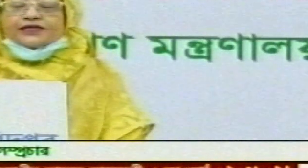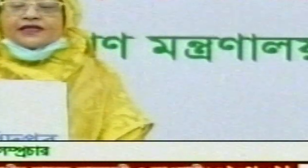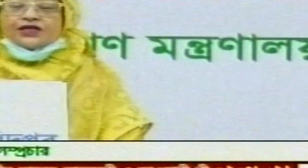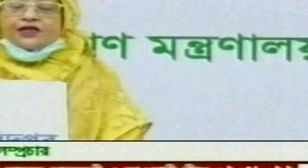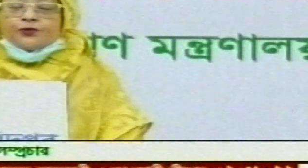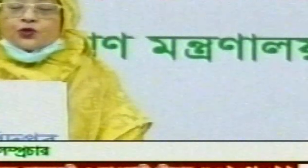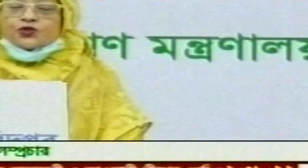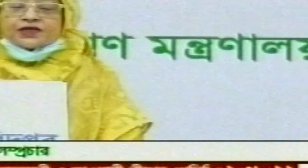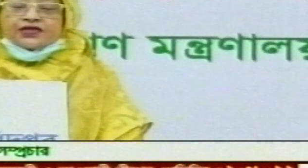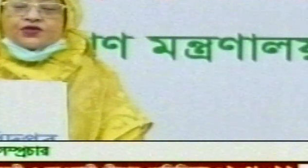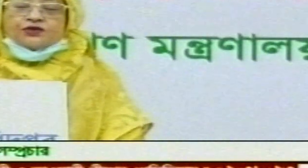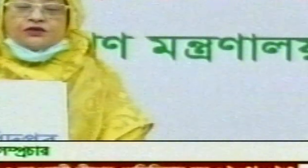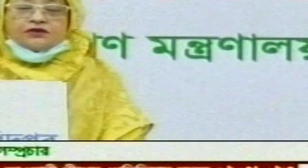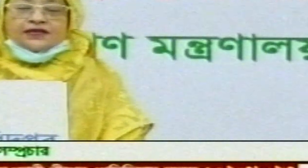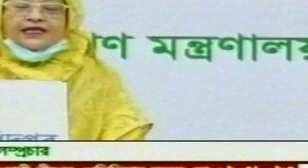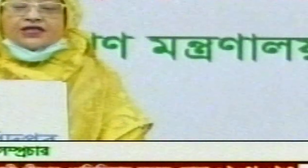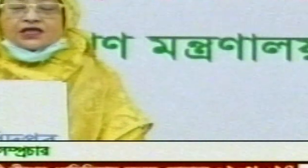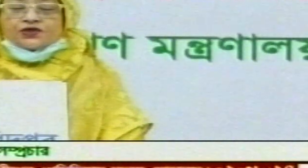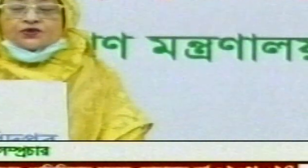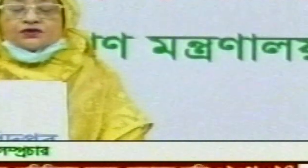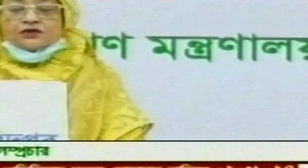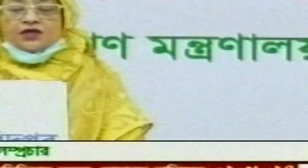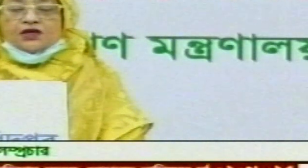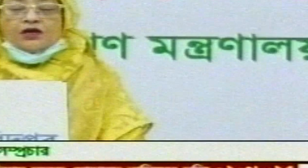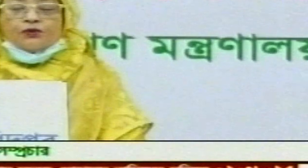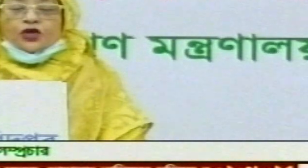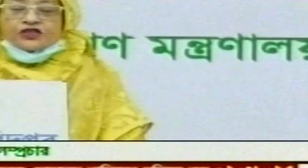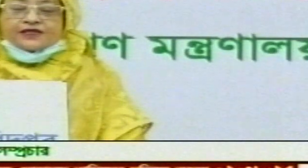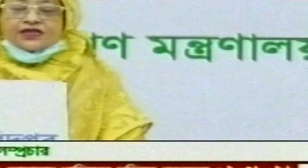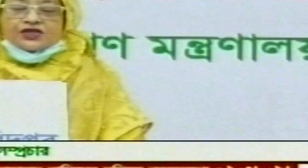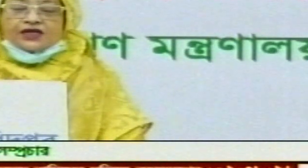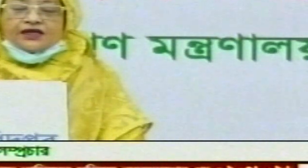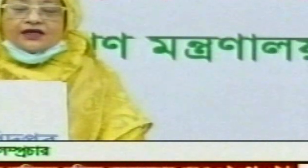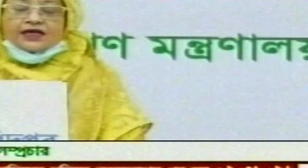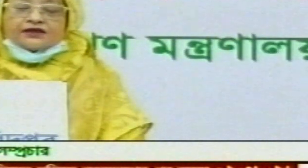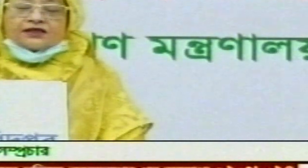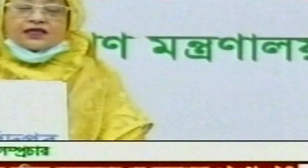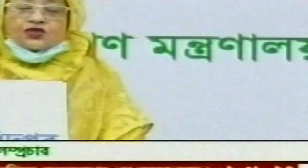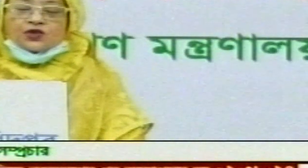মৃত্যু বিশ্লেষণে পুরুষ 23 জন, নারী 7 জন। বয়স বিশ্লেষণে